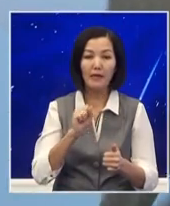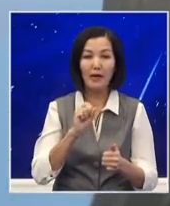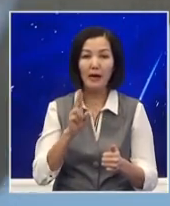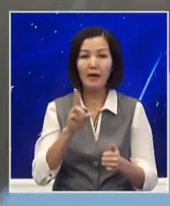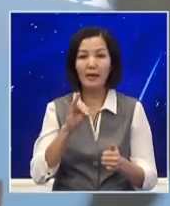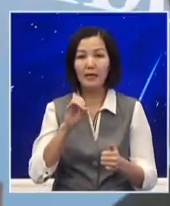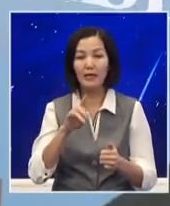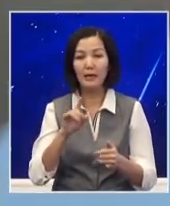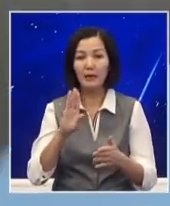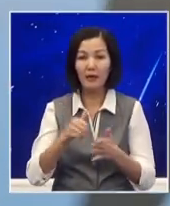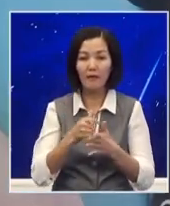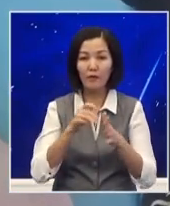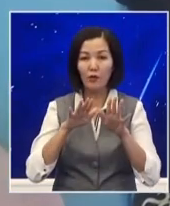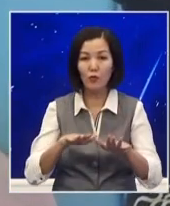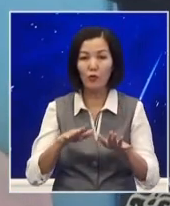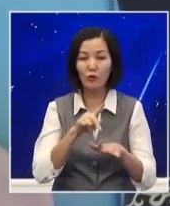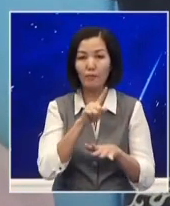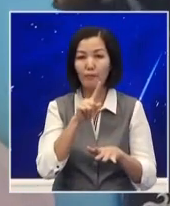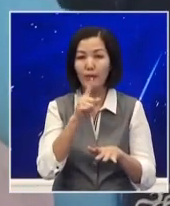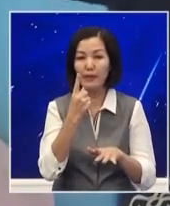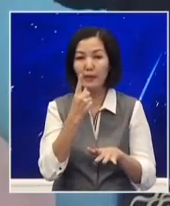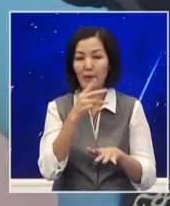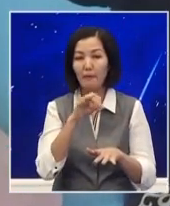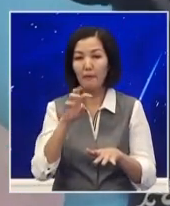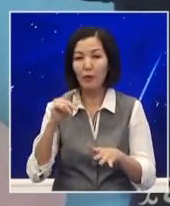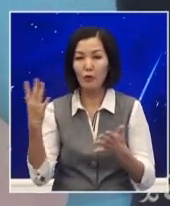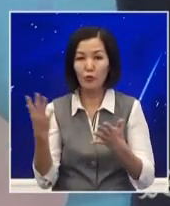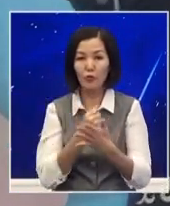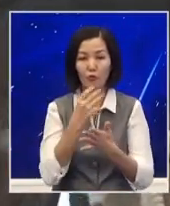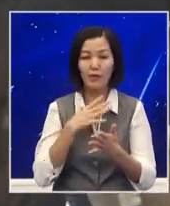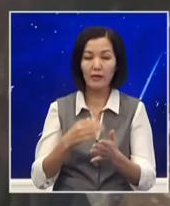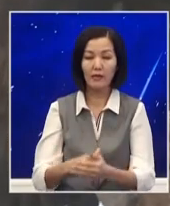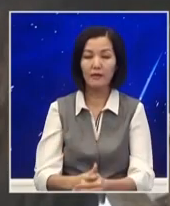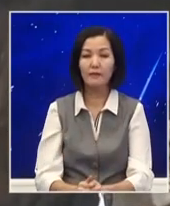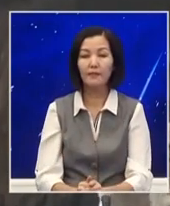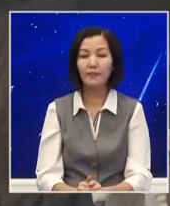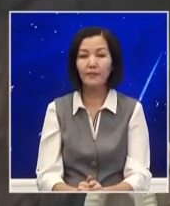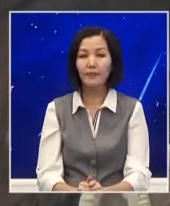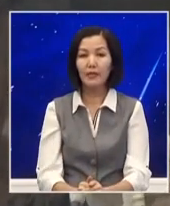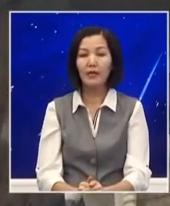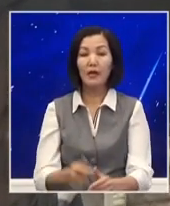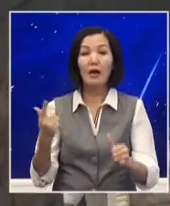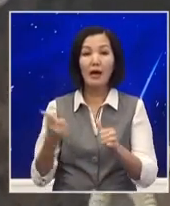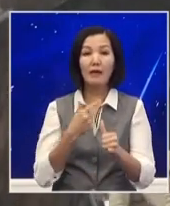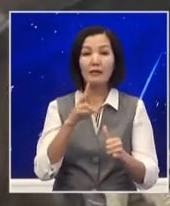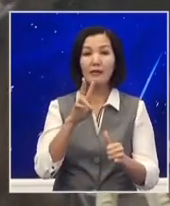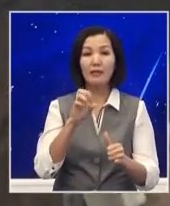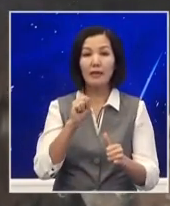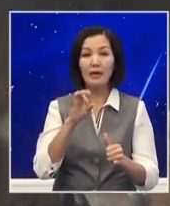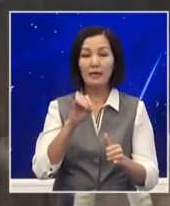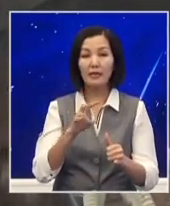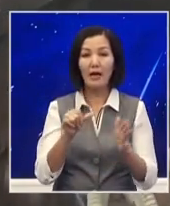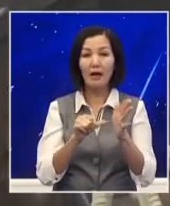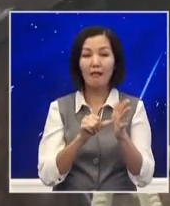қыраны бас жүлдені иелеп, миллион теңгені қанжығалап қайтты. Аты Нарын, бұл 6 жаста былай